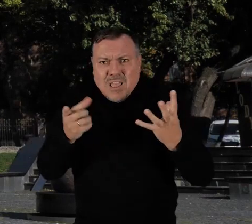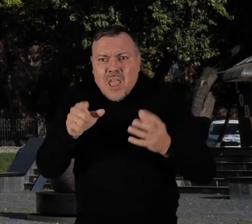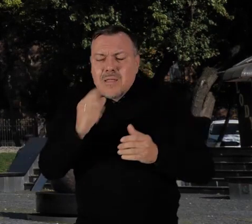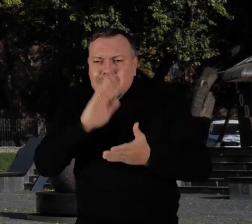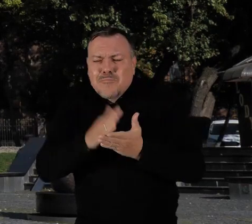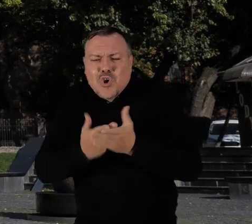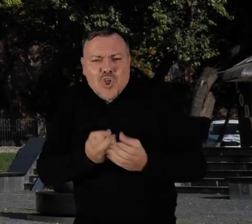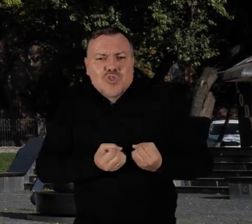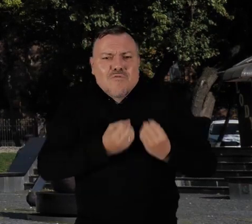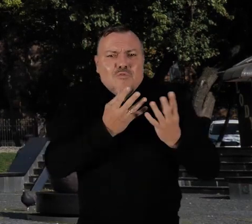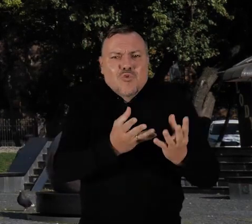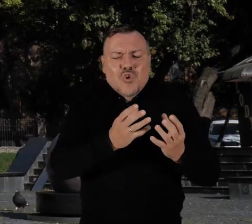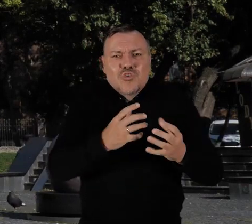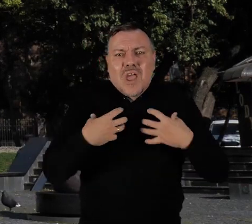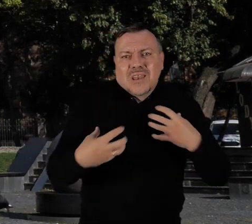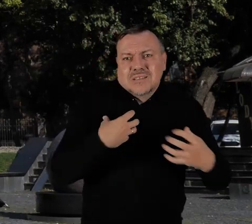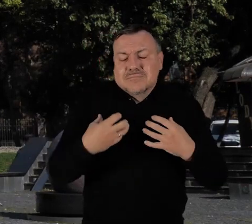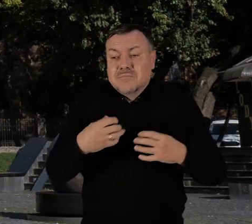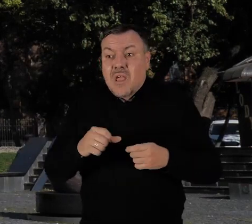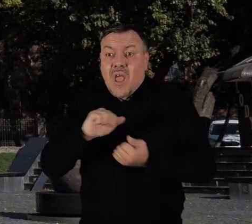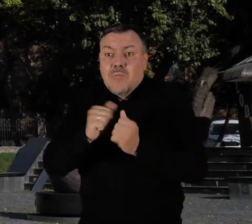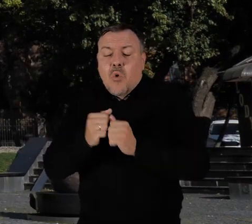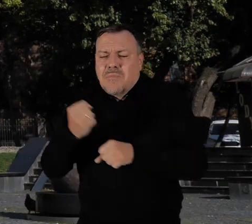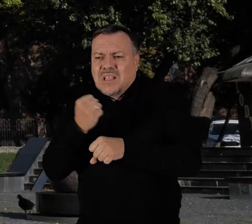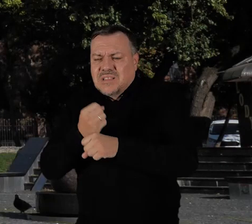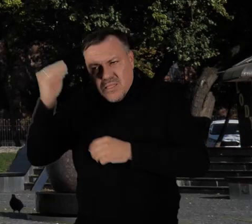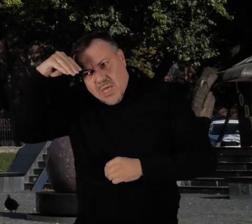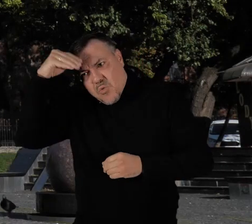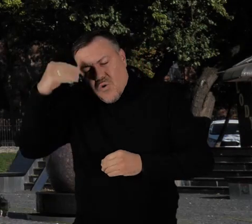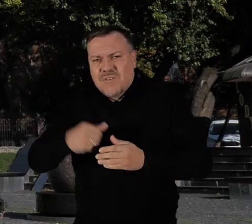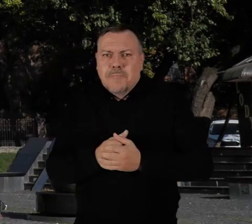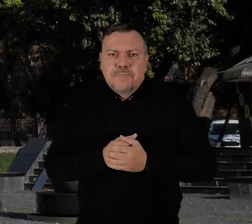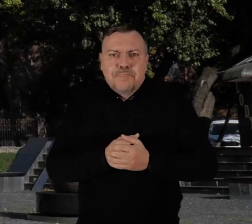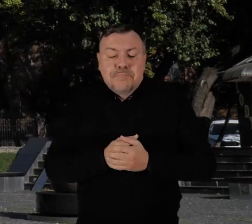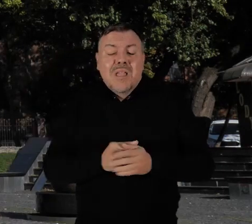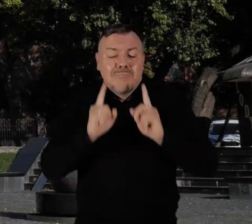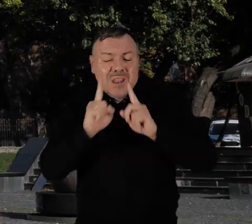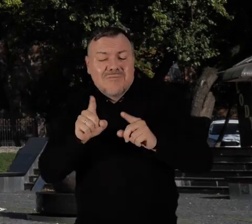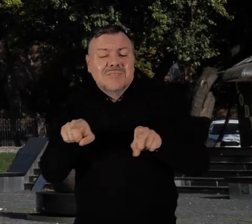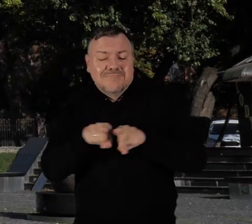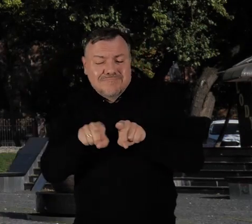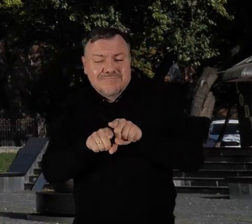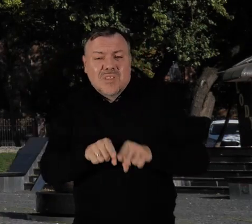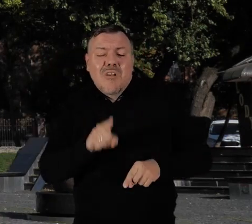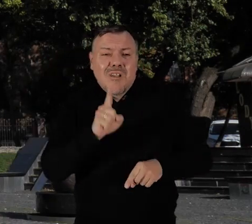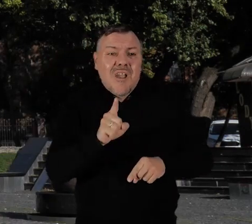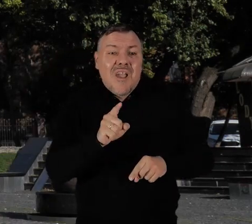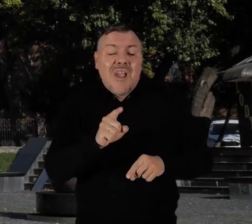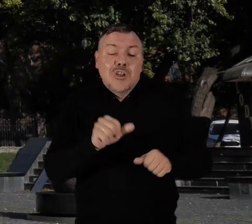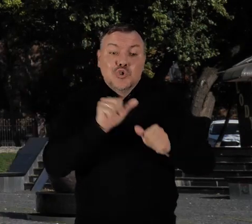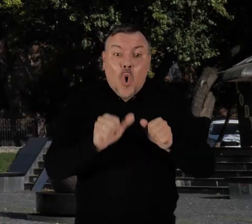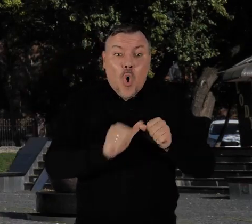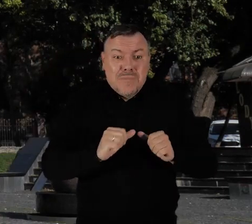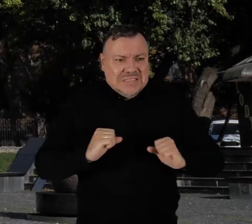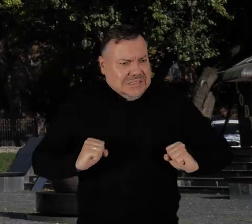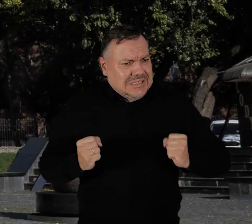naszej substancji, na przykład twórczość artystyczna lub praca naukowa. Prawdą jest jednak również i to,